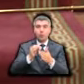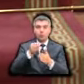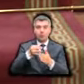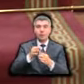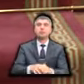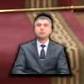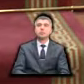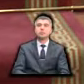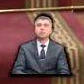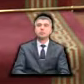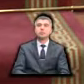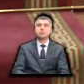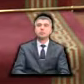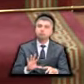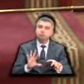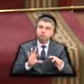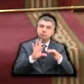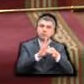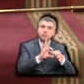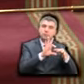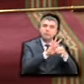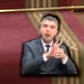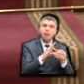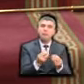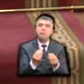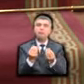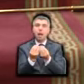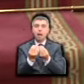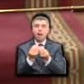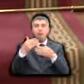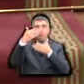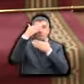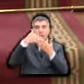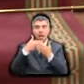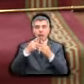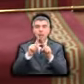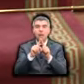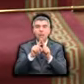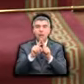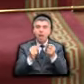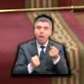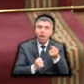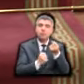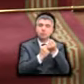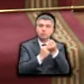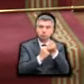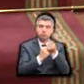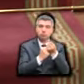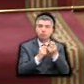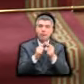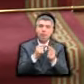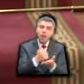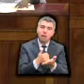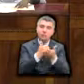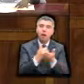كذلك شراكات مهمة على المستوى الوطني للنهوض بحقوق الأطفال في